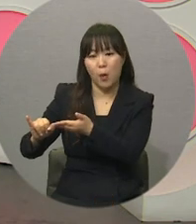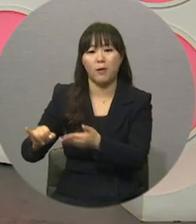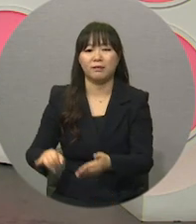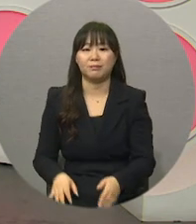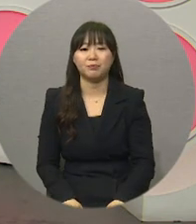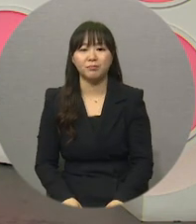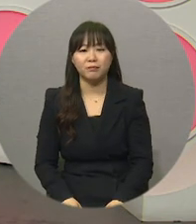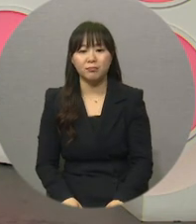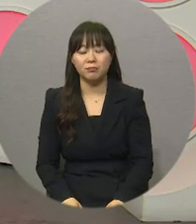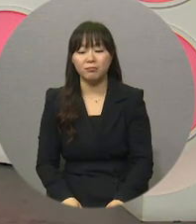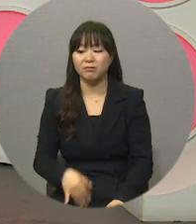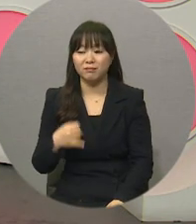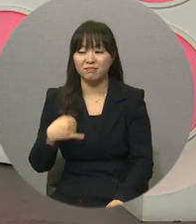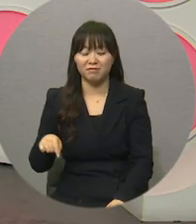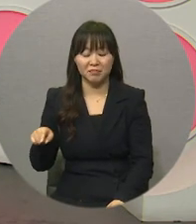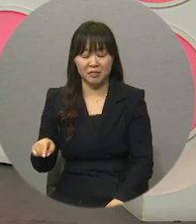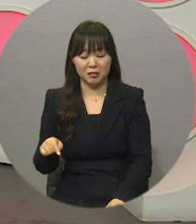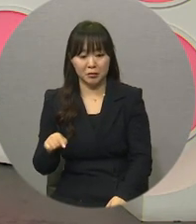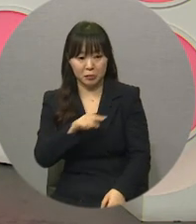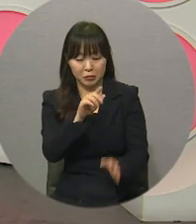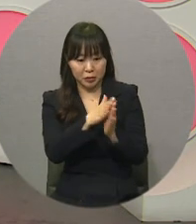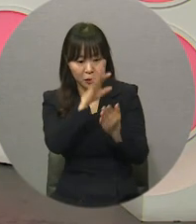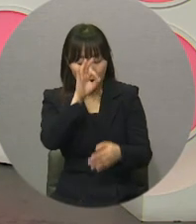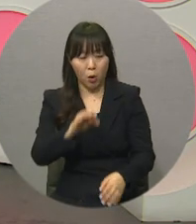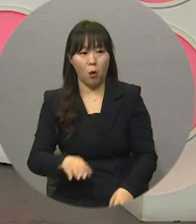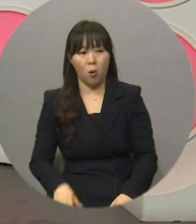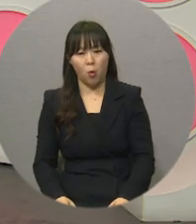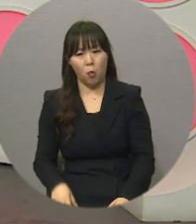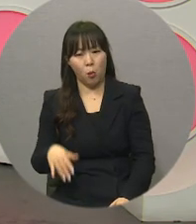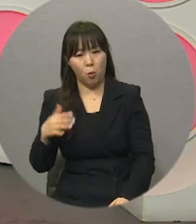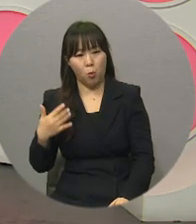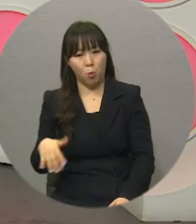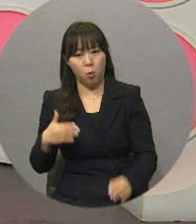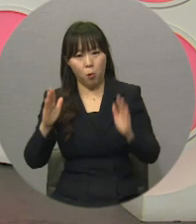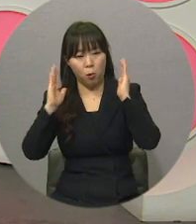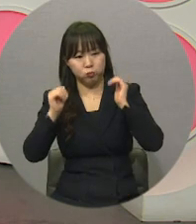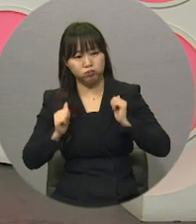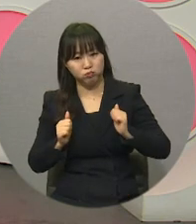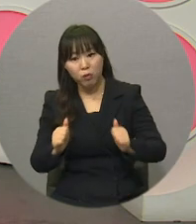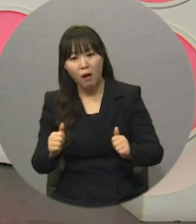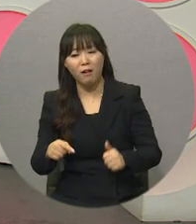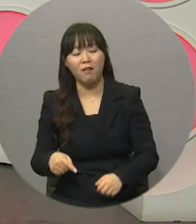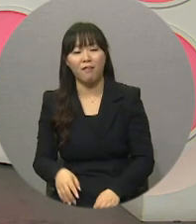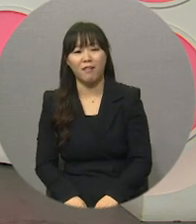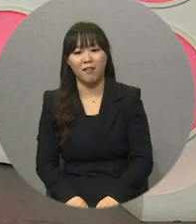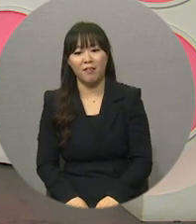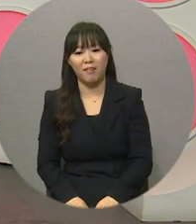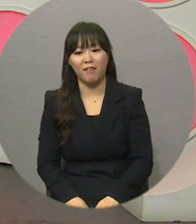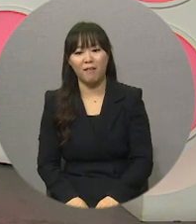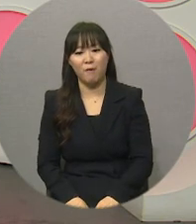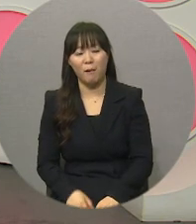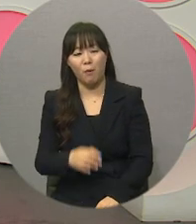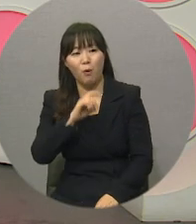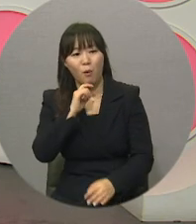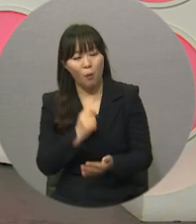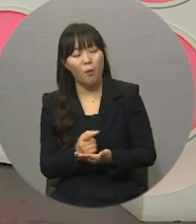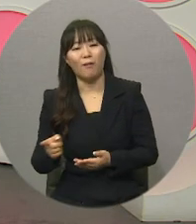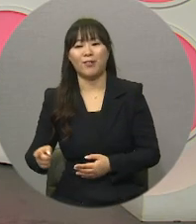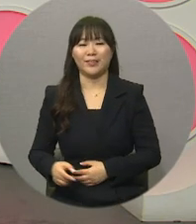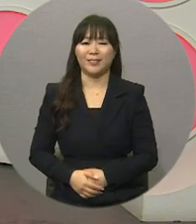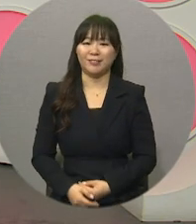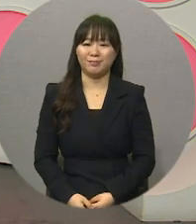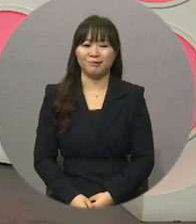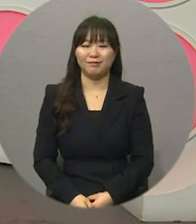보여주었습니다. 딸아이는 책을 보자마자 공부 열심히 했네요 하며